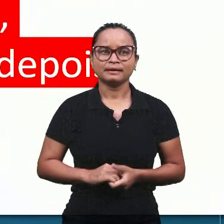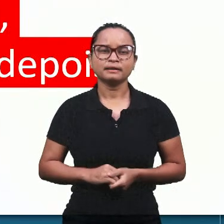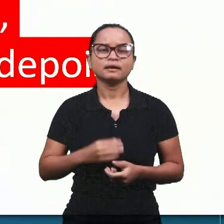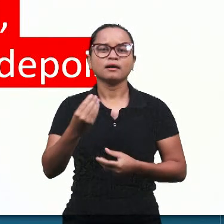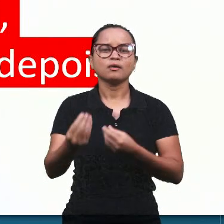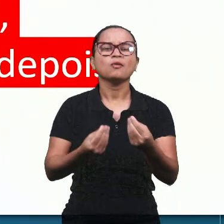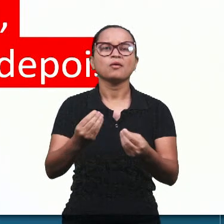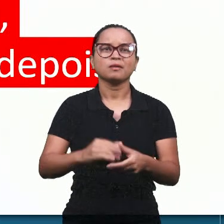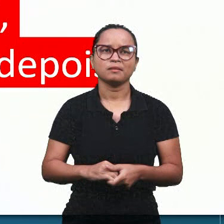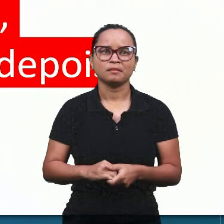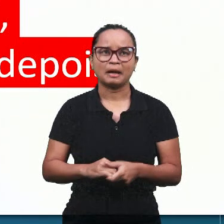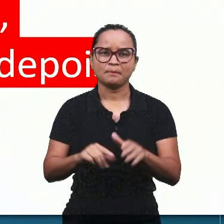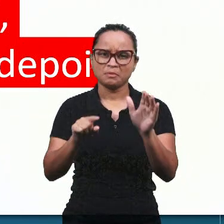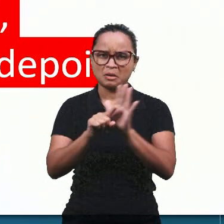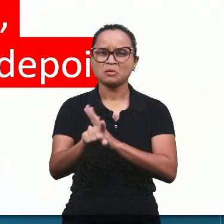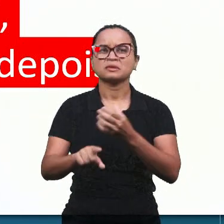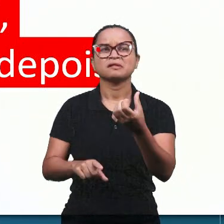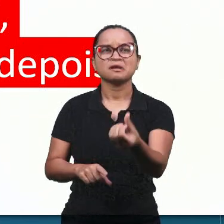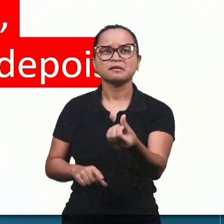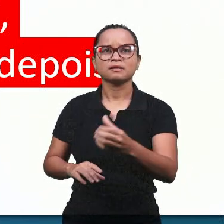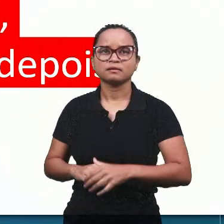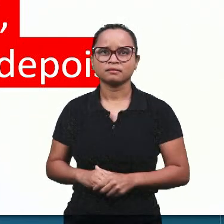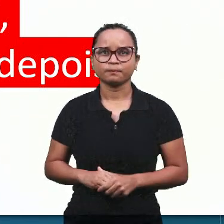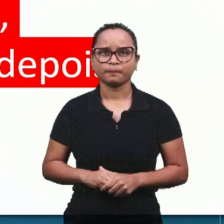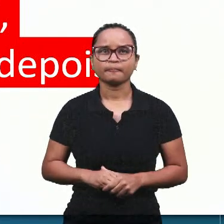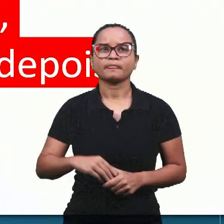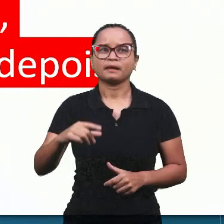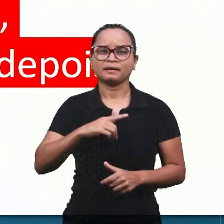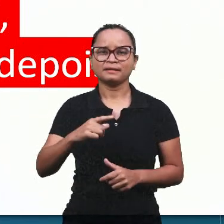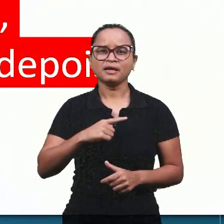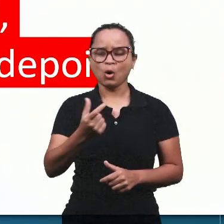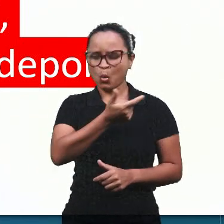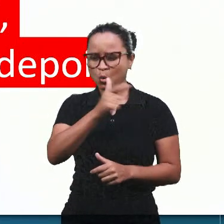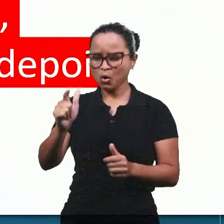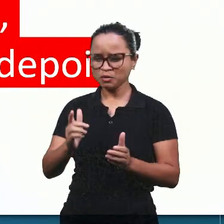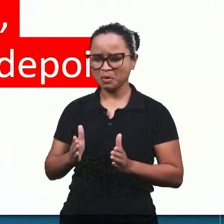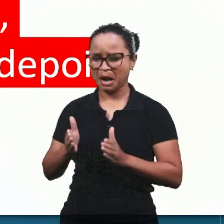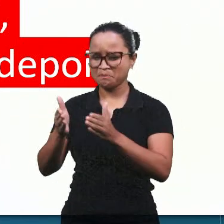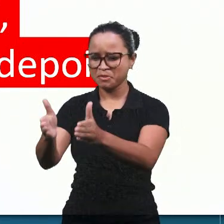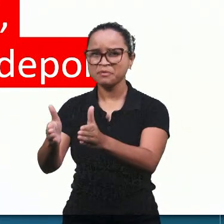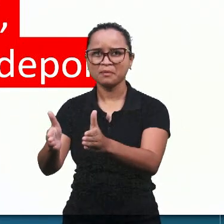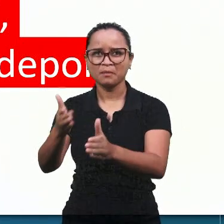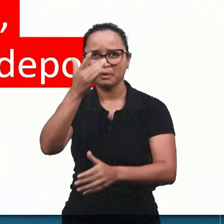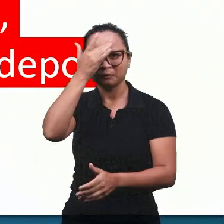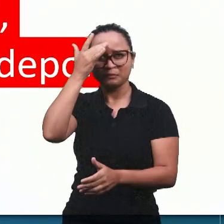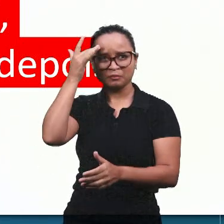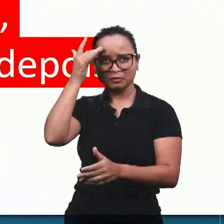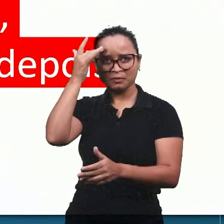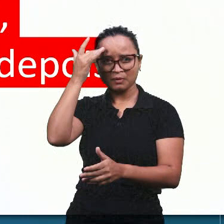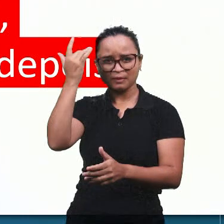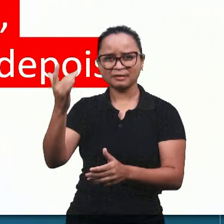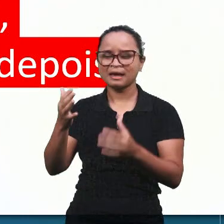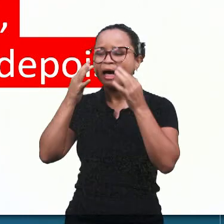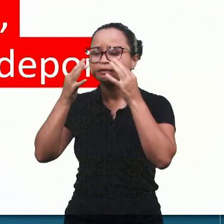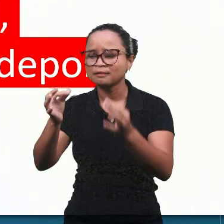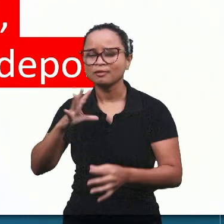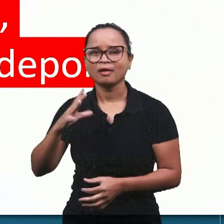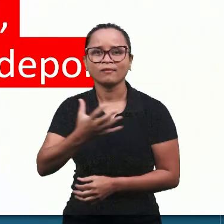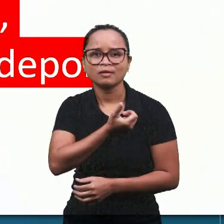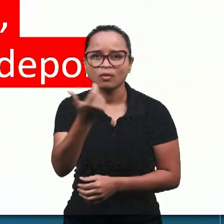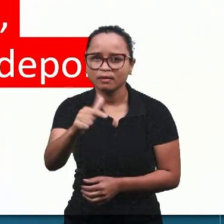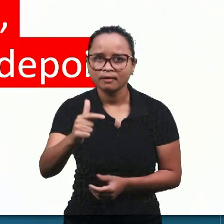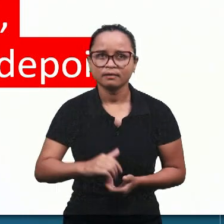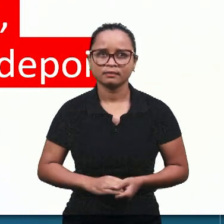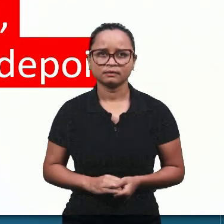qui ne font pas attention au salut. Non, le texte dit, le salut, c'est quoi le salut pour vous?